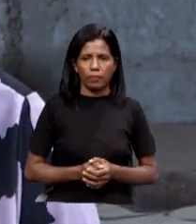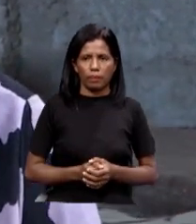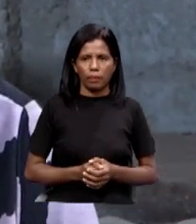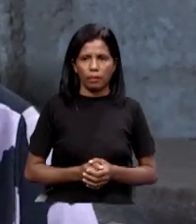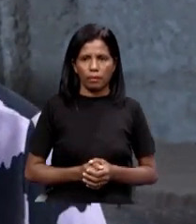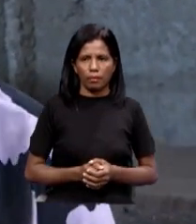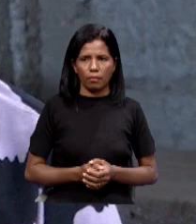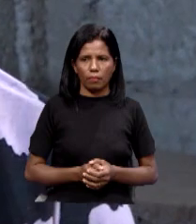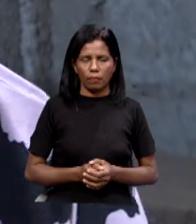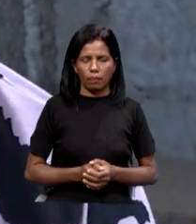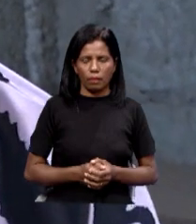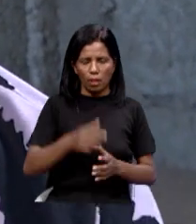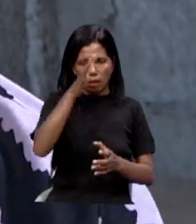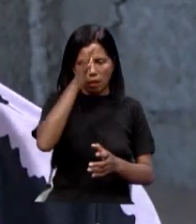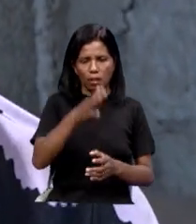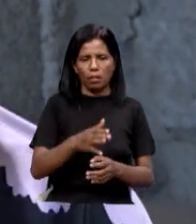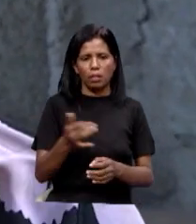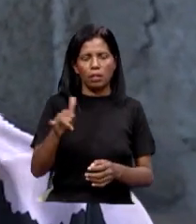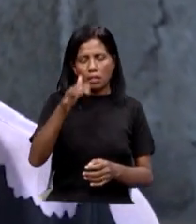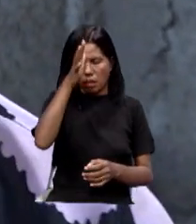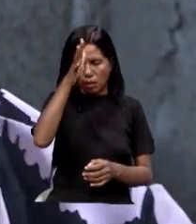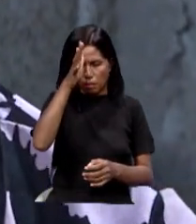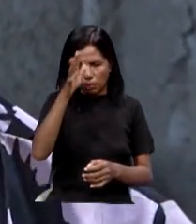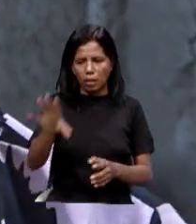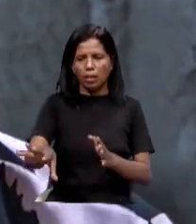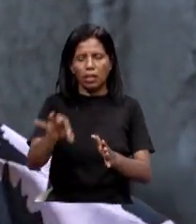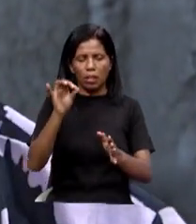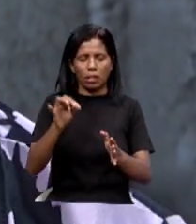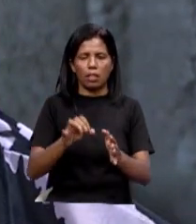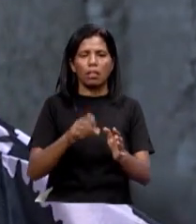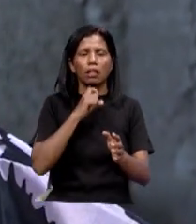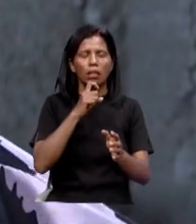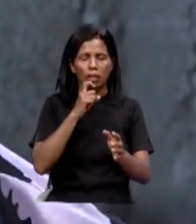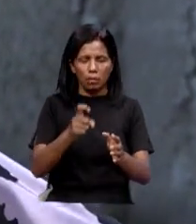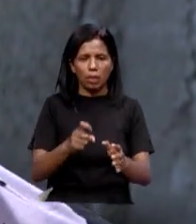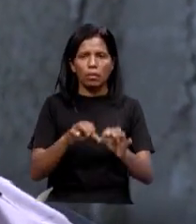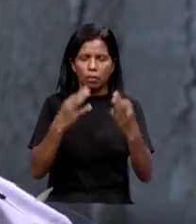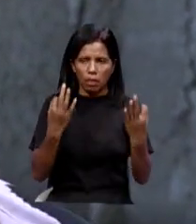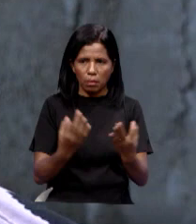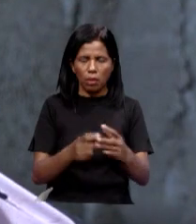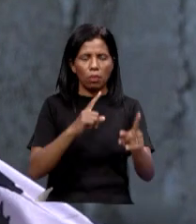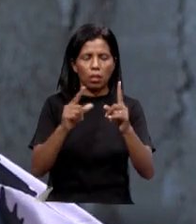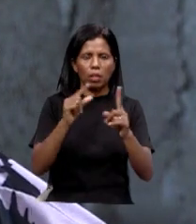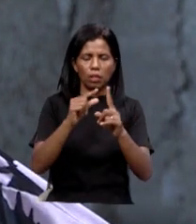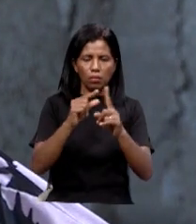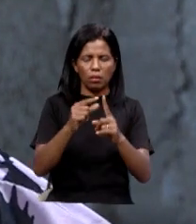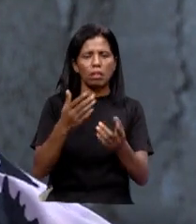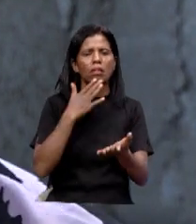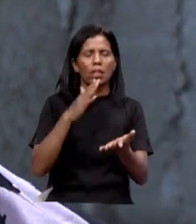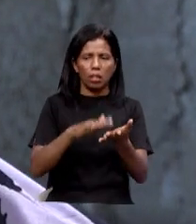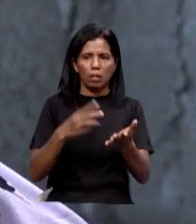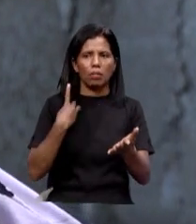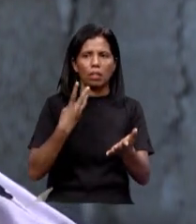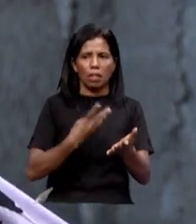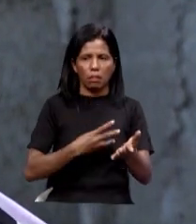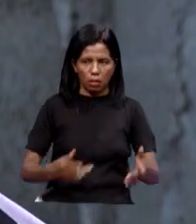Kekira nyaman hilalah tamai. Pamila rasi, pamila dia tahu kanun an rasi. Kuli dia puan naat bami. Dekat kami